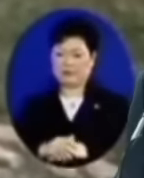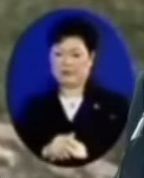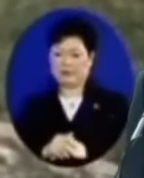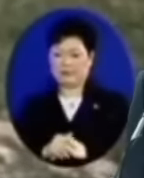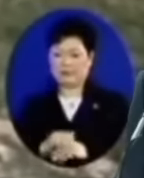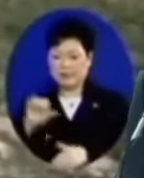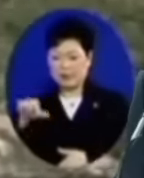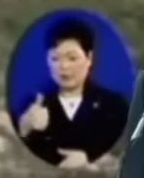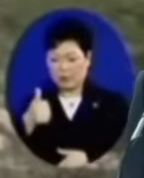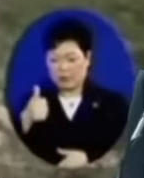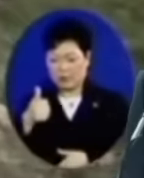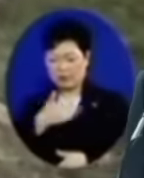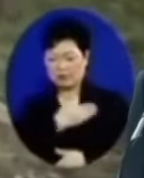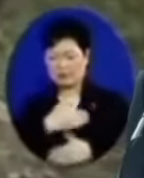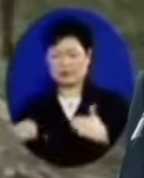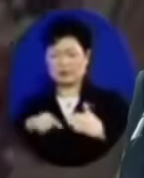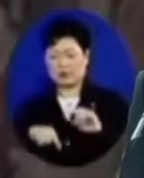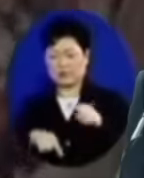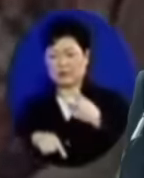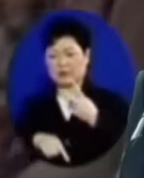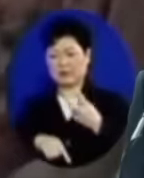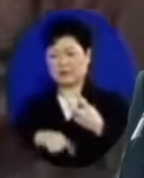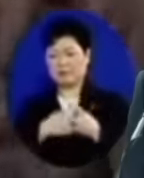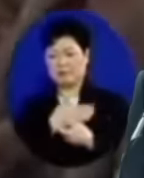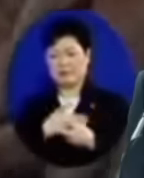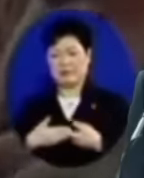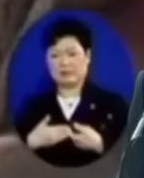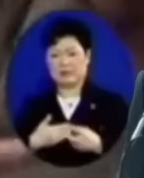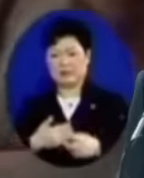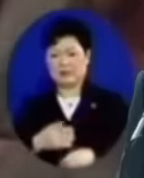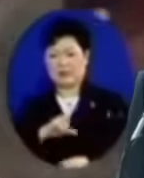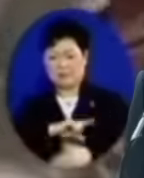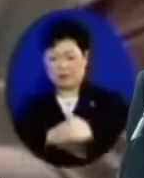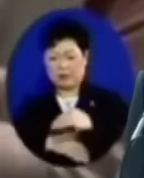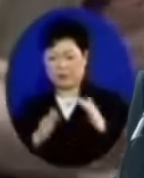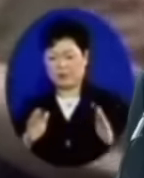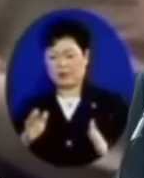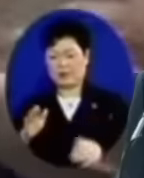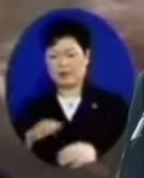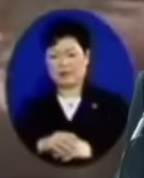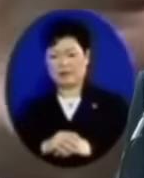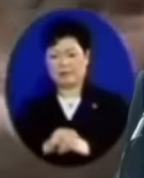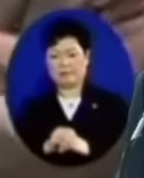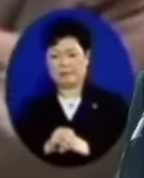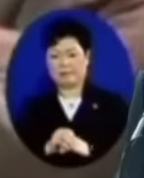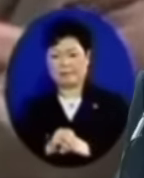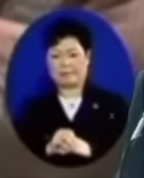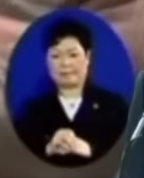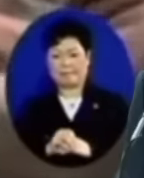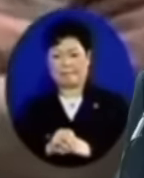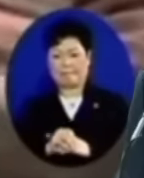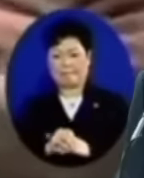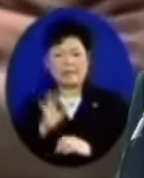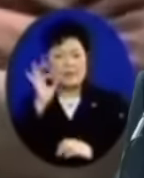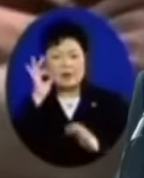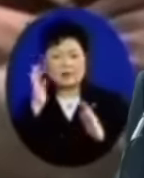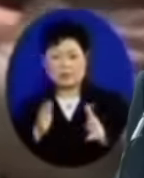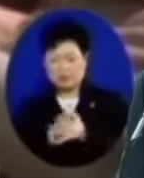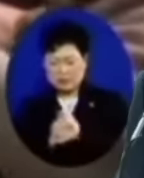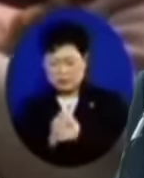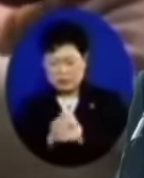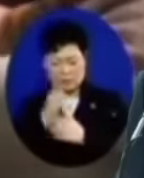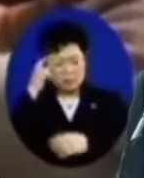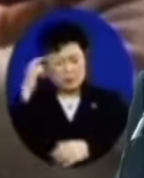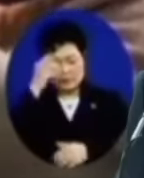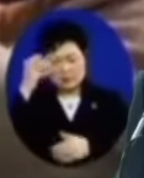그 500명 중에 120문도가 마가 요한의 다락방에 와서 열흘 동안 기도하고 성령을